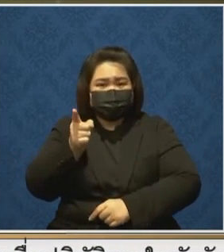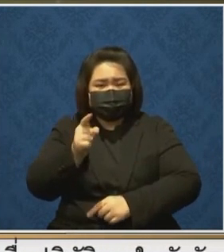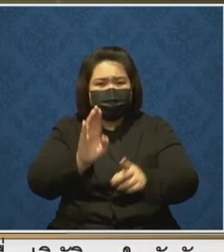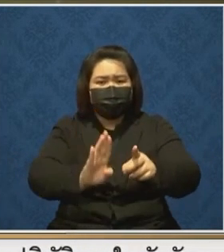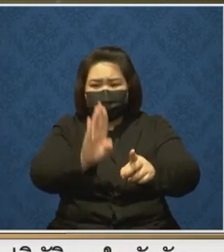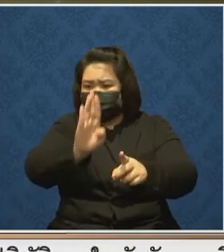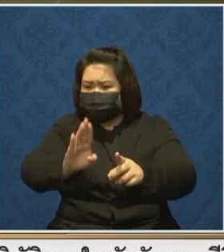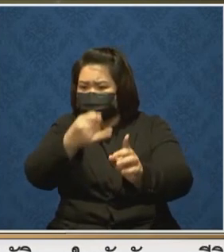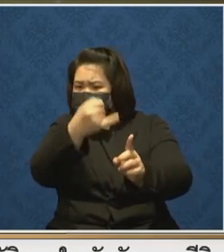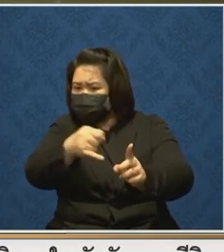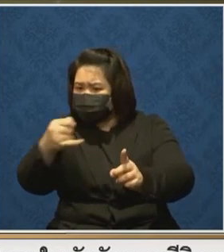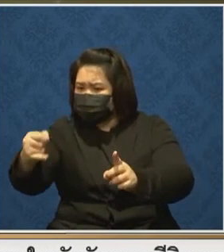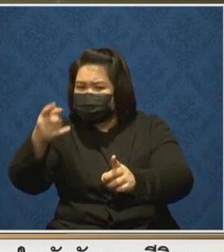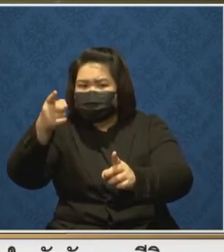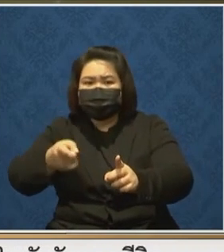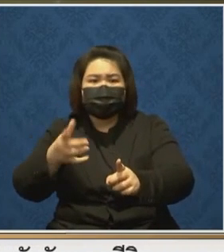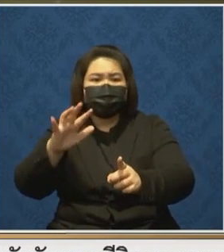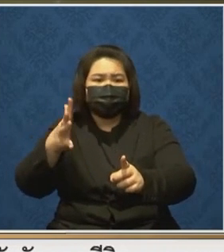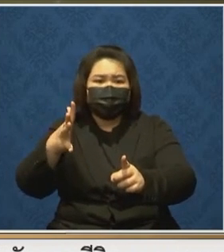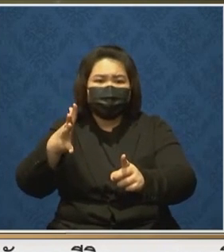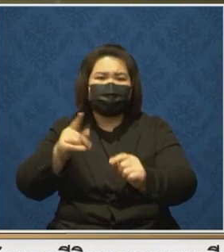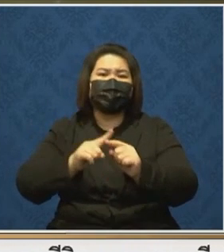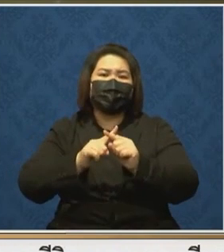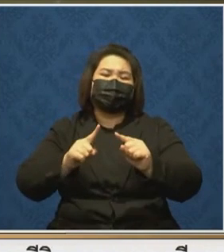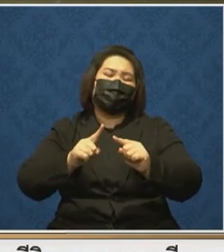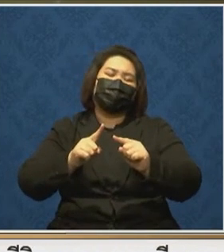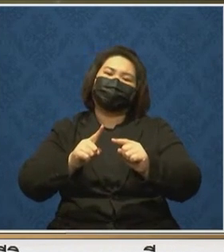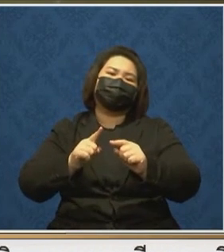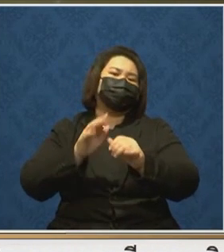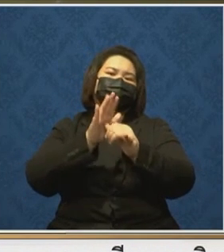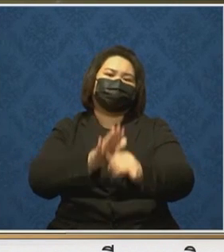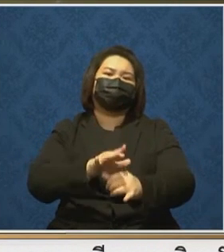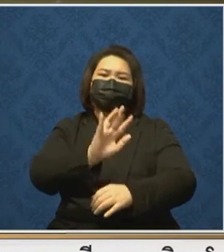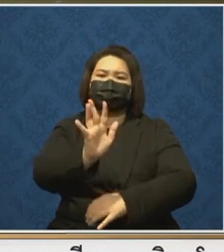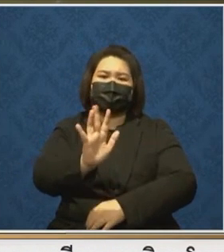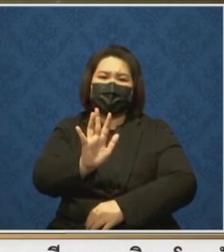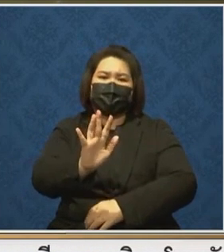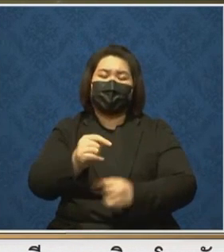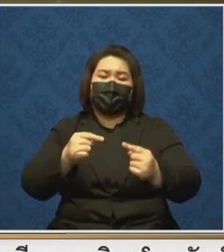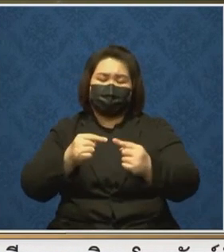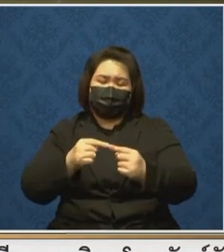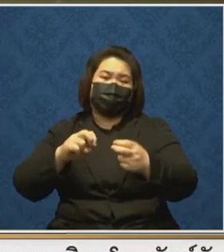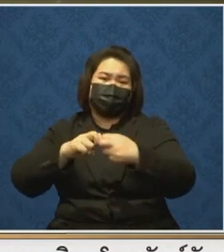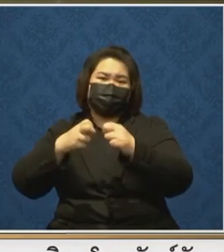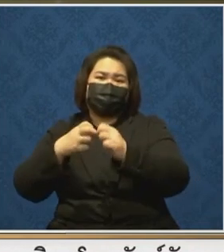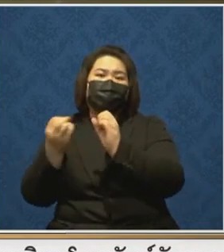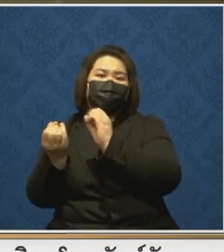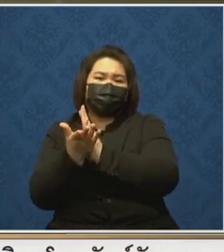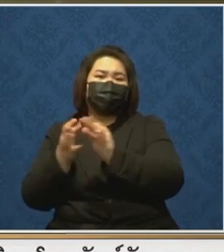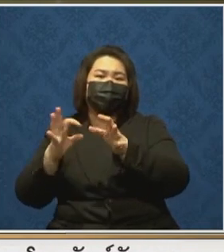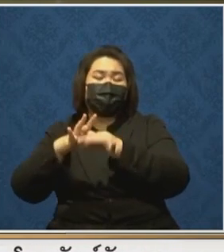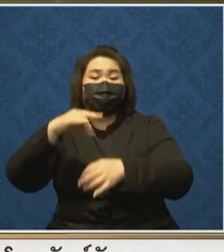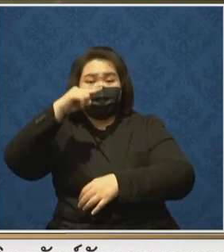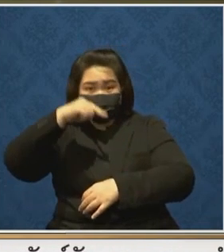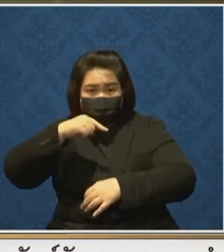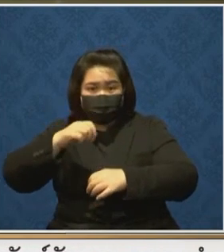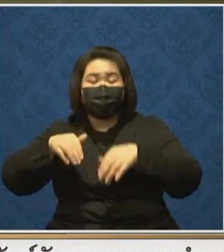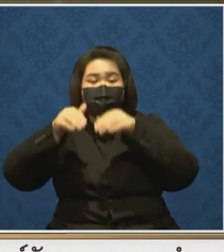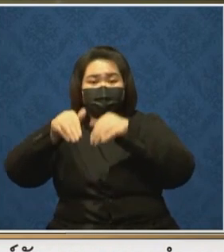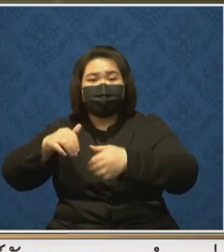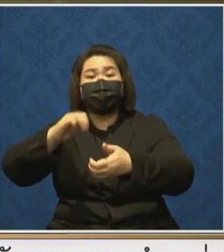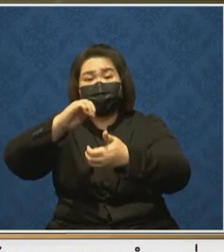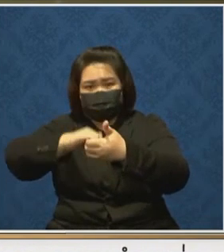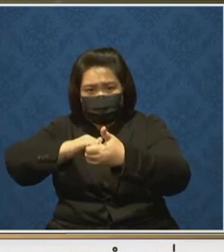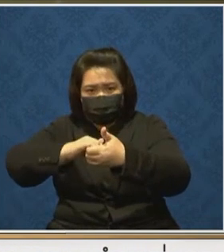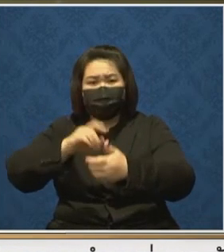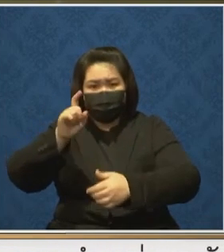กระทำความผิดเข้าข่ายการละเมิดความตกโรงกค้เสรไยออสเตรียดังนั้หน่อยงานจัมความเหนว่าควรเจรจากกบร